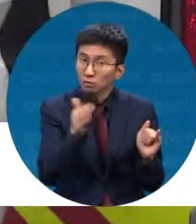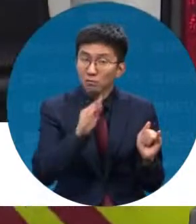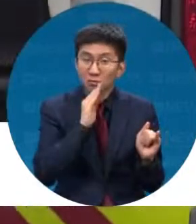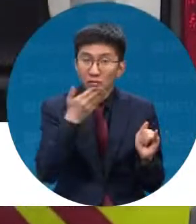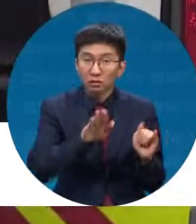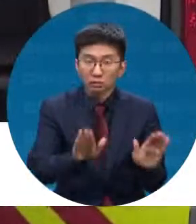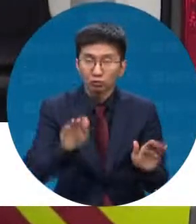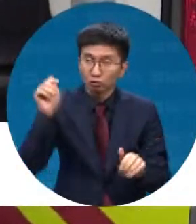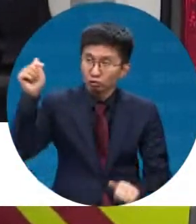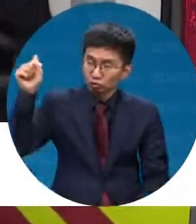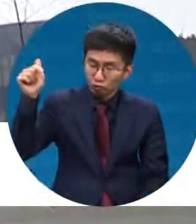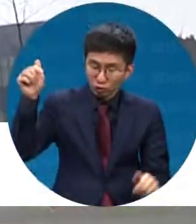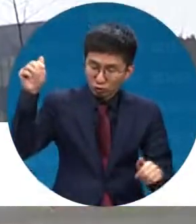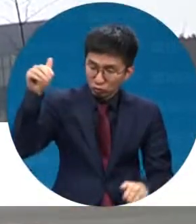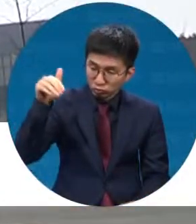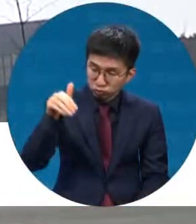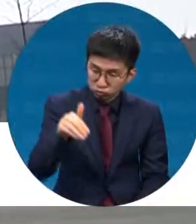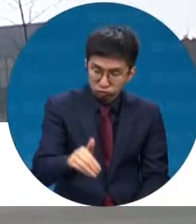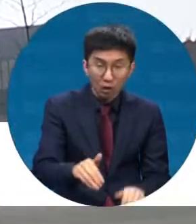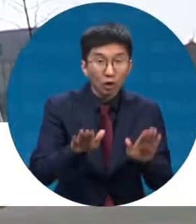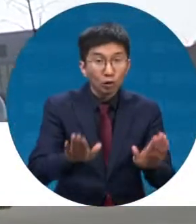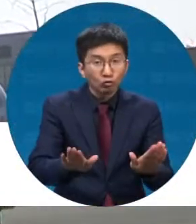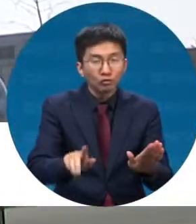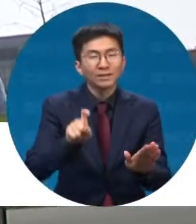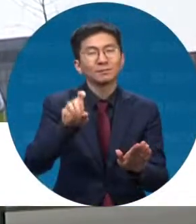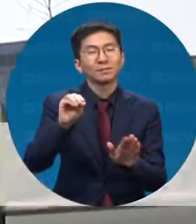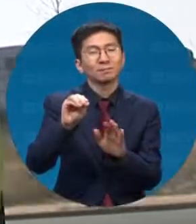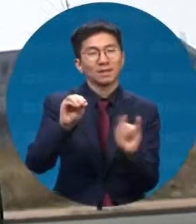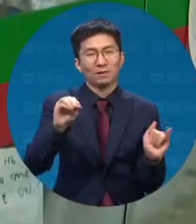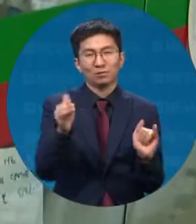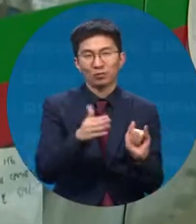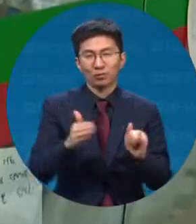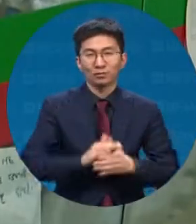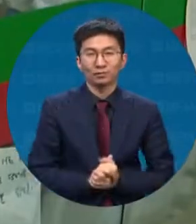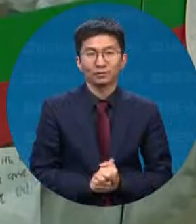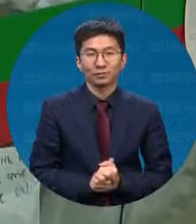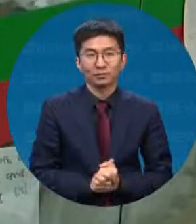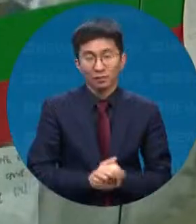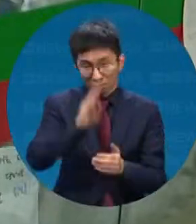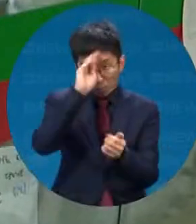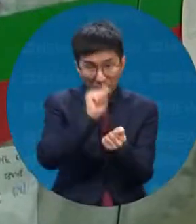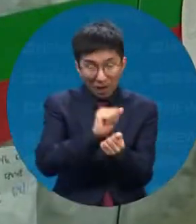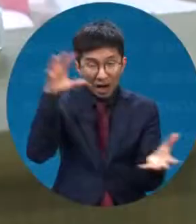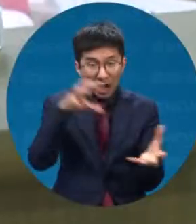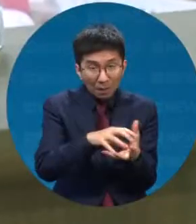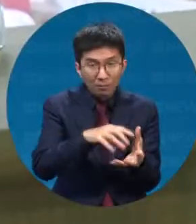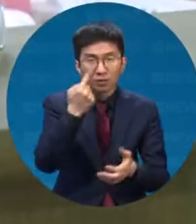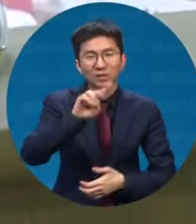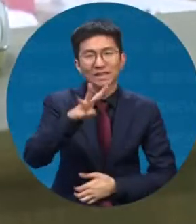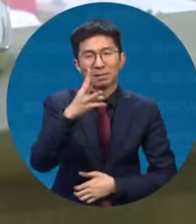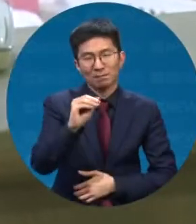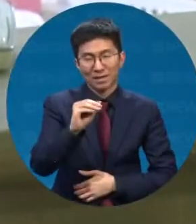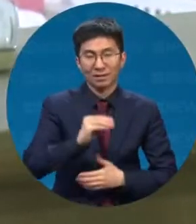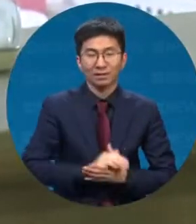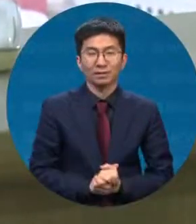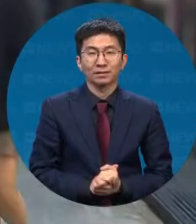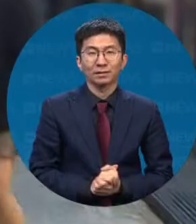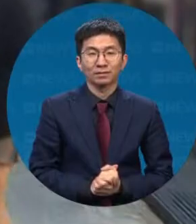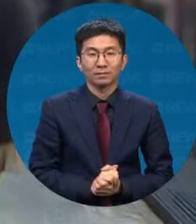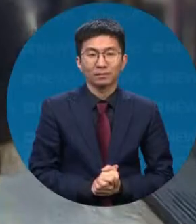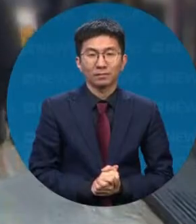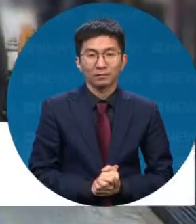주로 1주 만에 다시 10만명 때 를 기록했습니다 누적 확진 자는 턴 400만명을 넘겼습니다